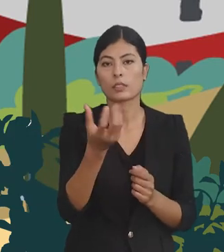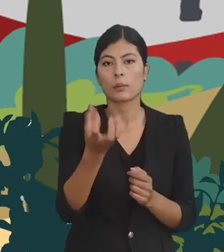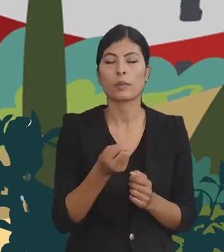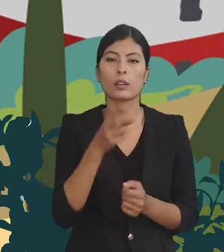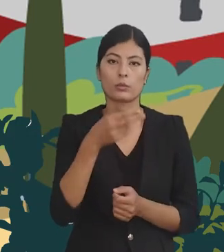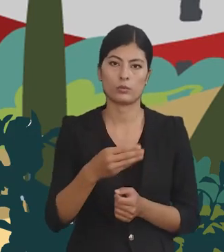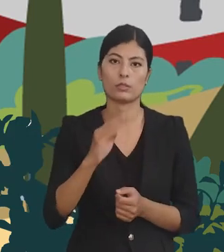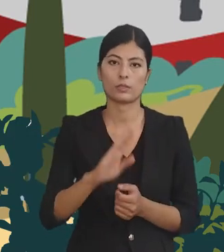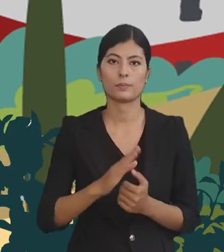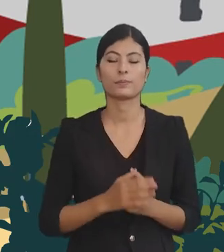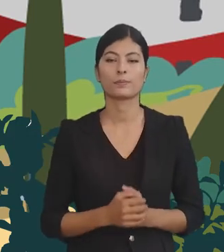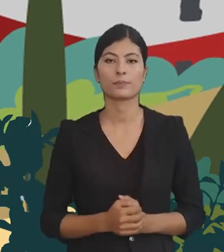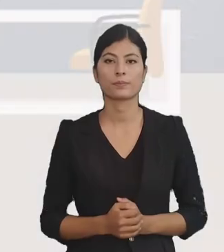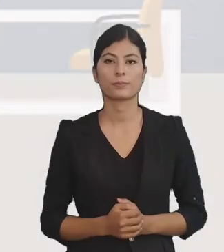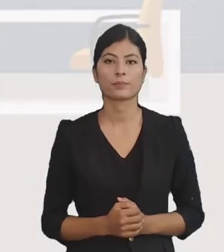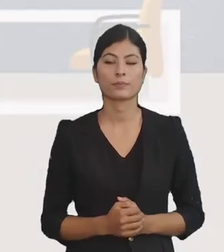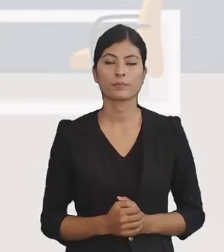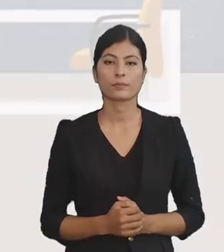रहन्छन्।